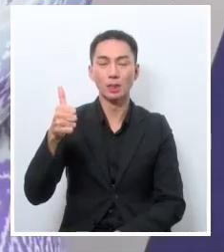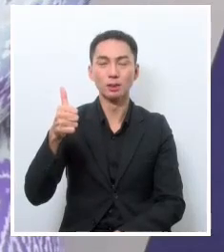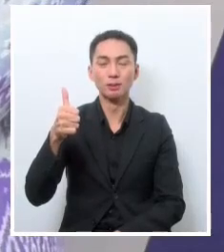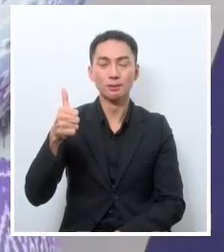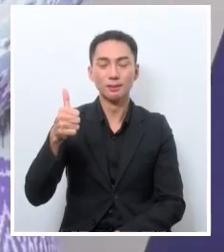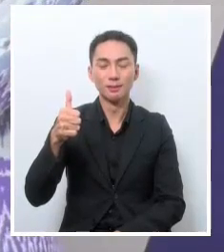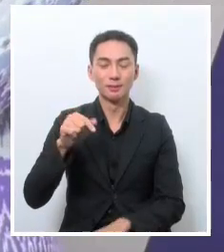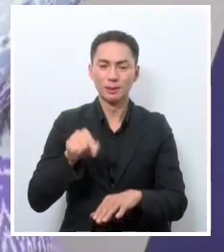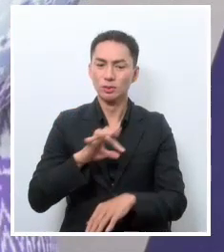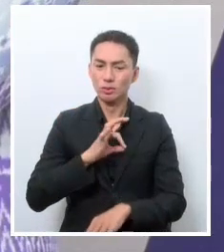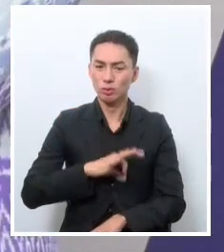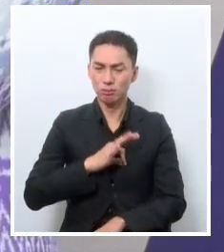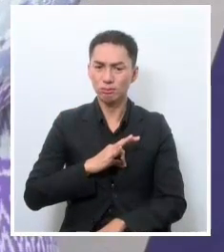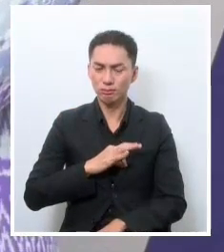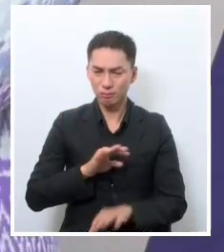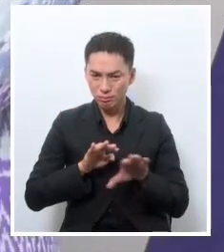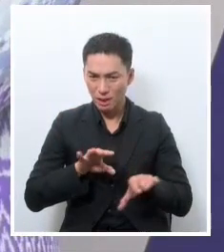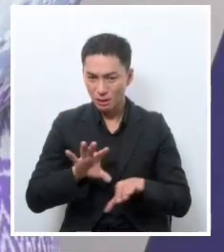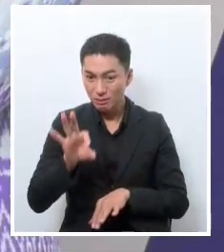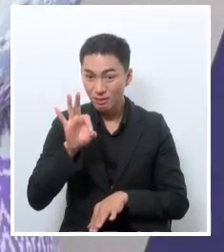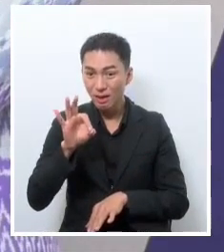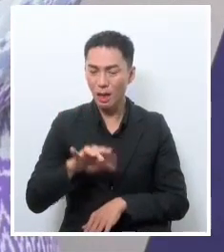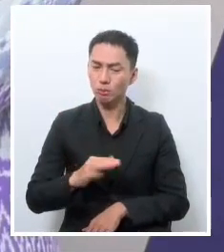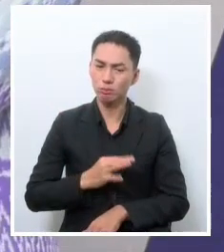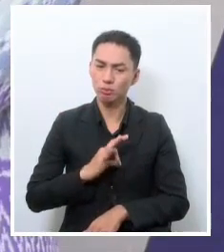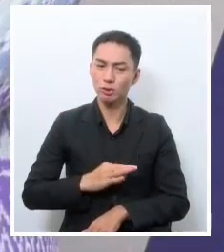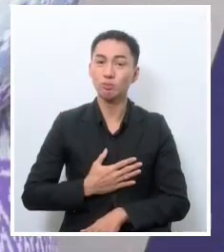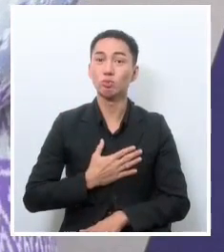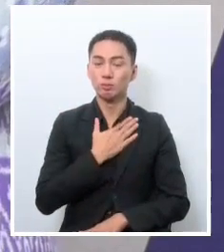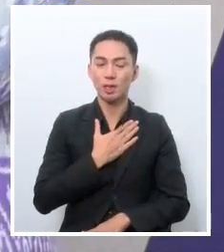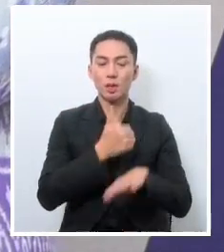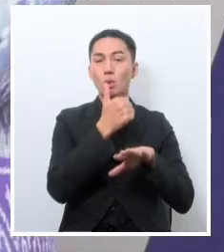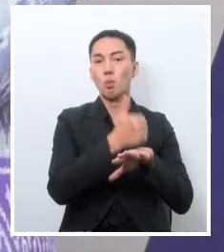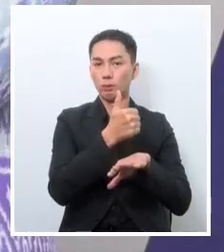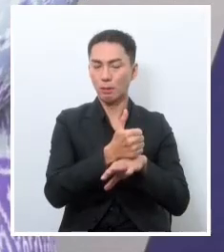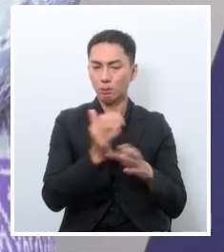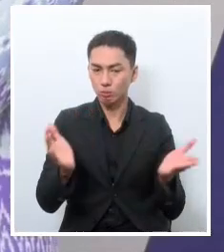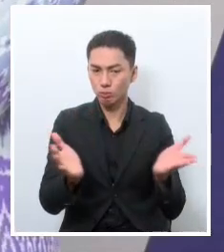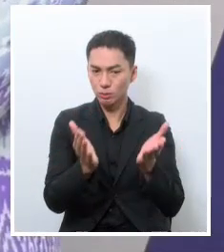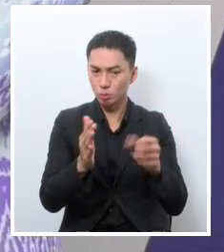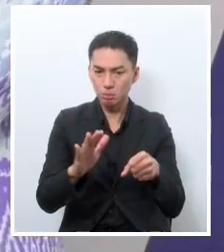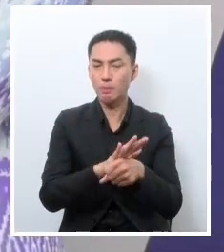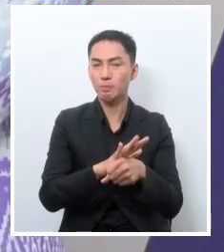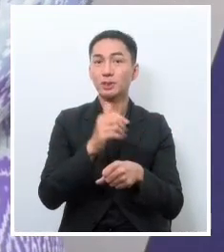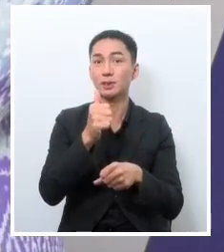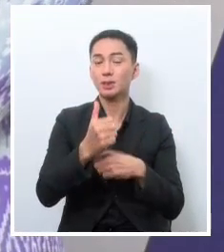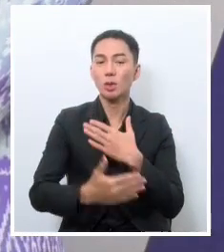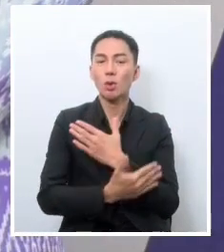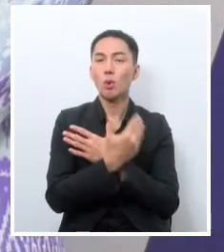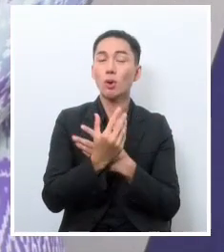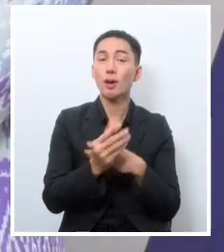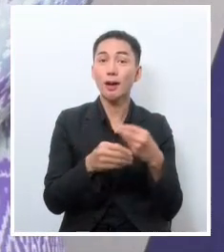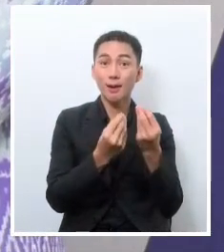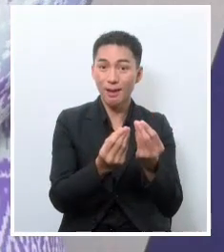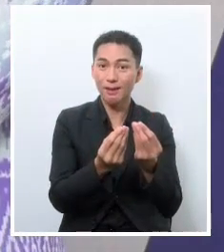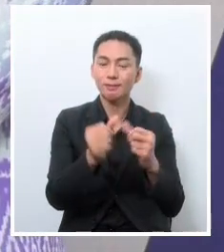ก็มีความภาคภูมิใจนะครับเราได้รับการสนับสนุนจากท่านผู้อำนวยการโรงเรียนนะครับในการเปิดโอกาสให้กับลูกๆในการ